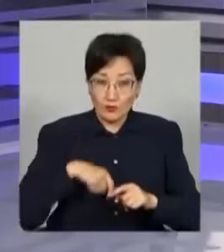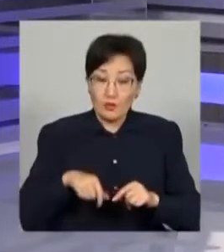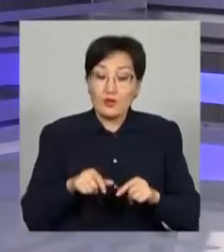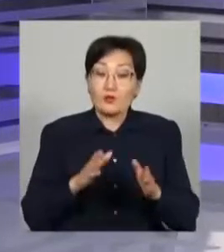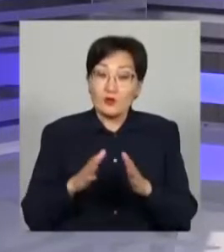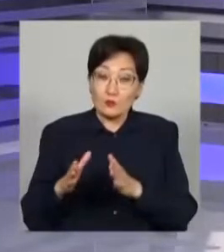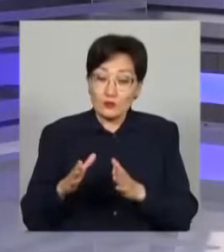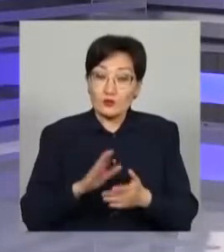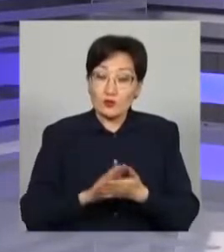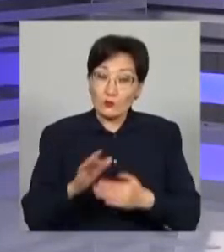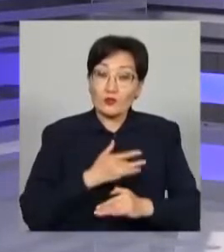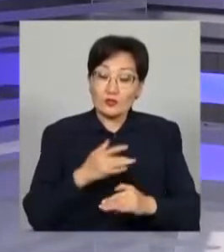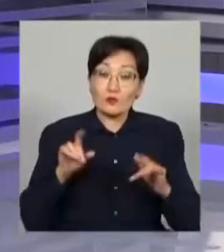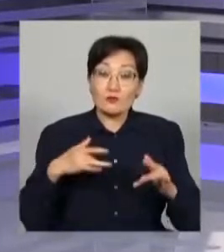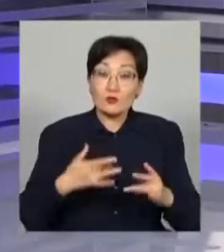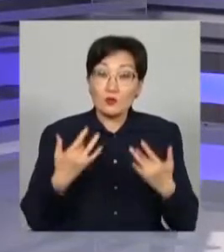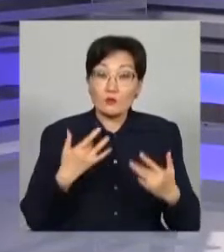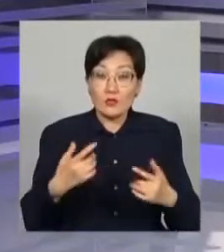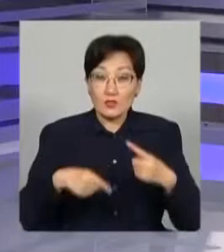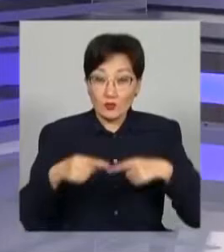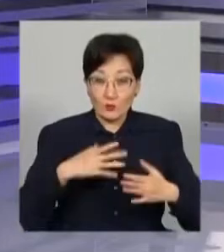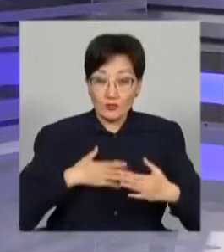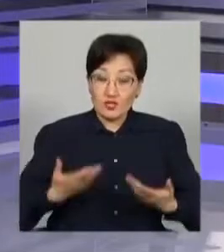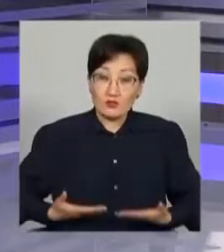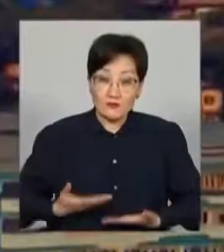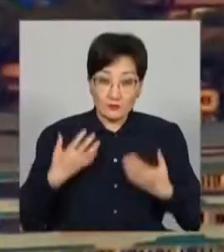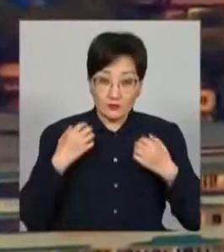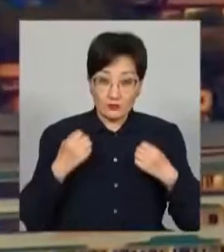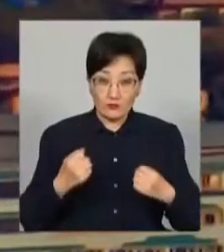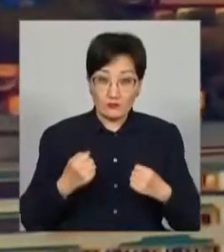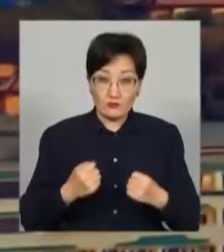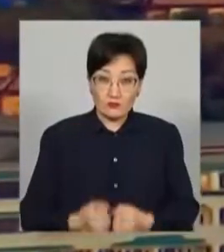человек, добродушный. Я требую, чтобы его вернули нам, живым и здоровым.